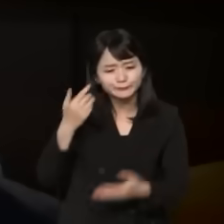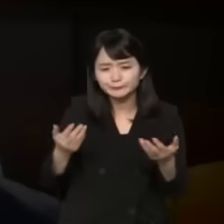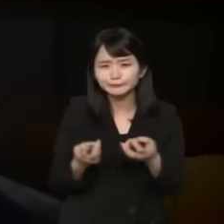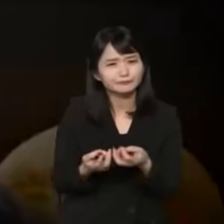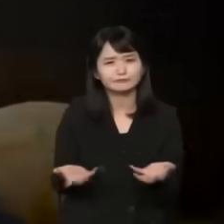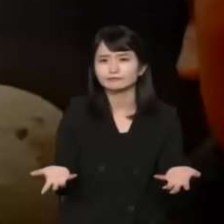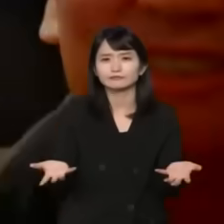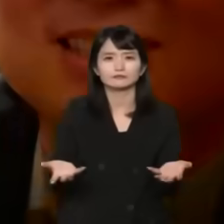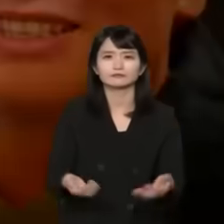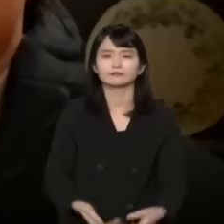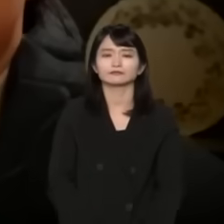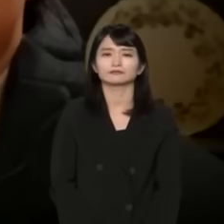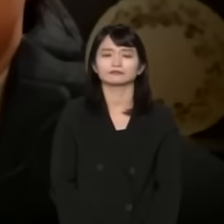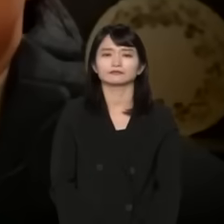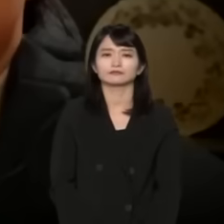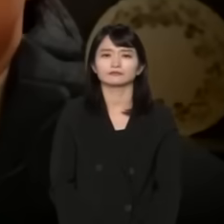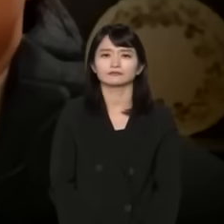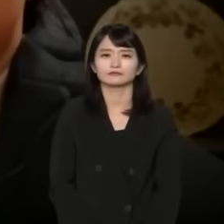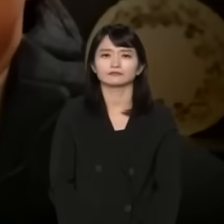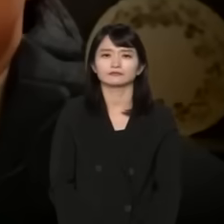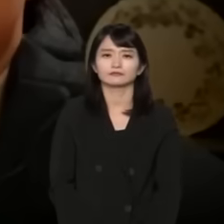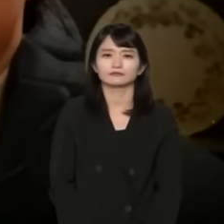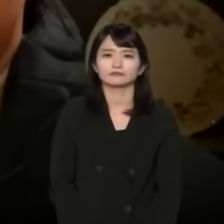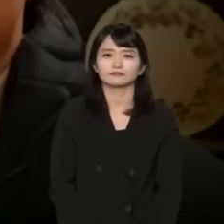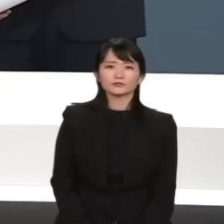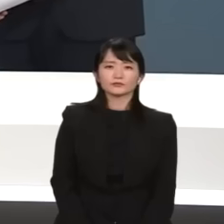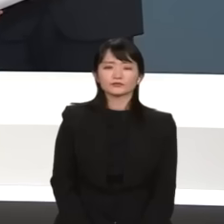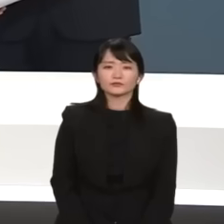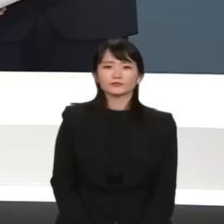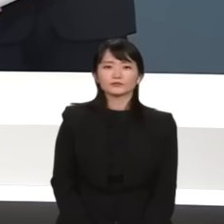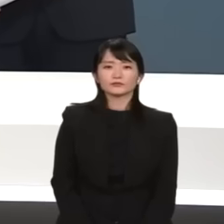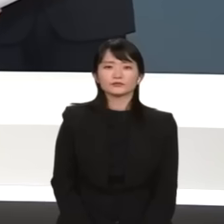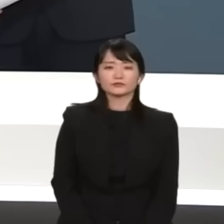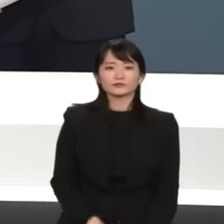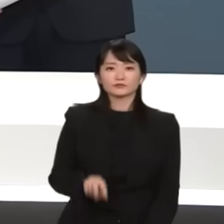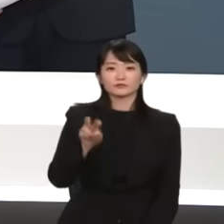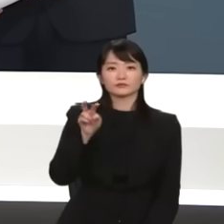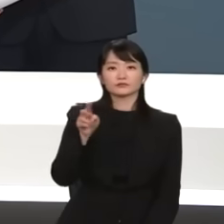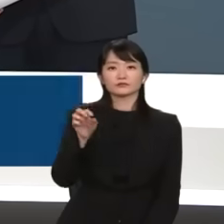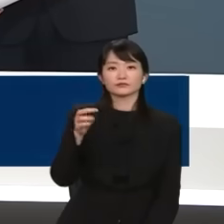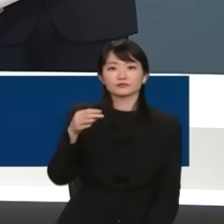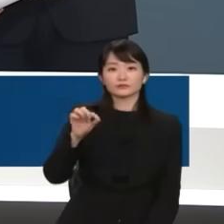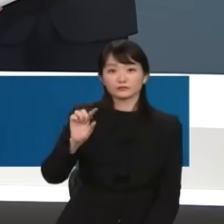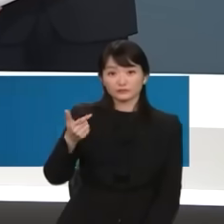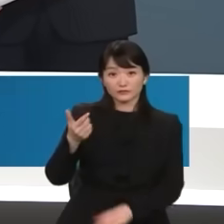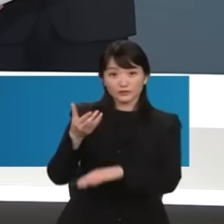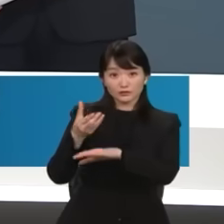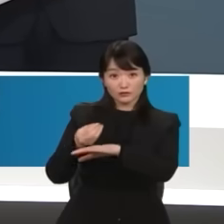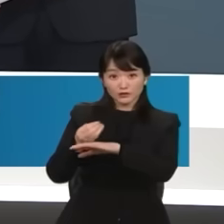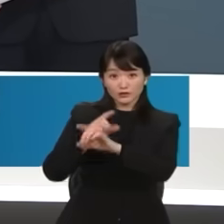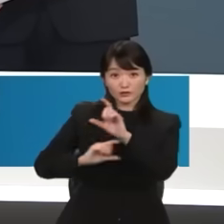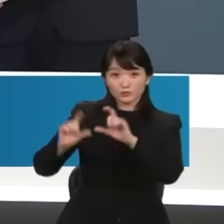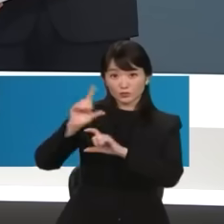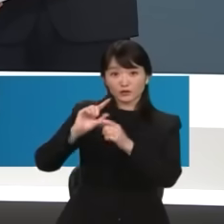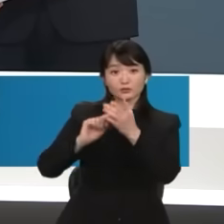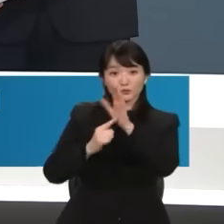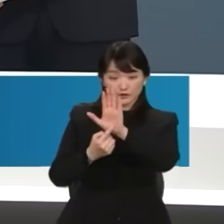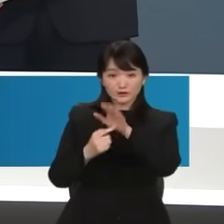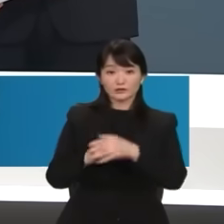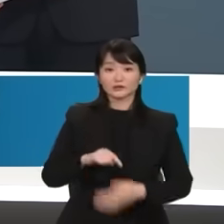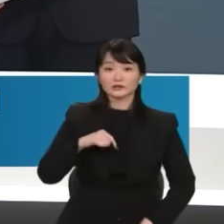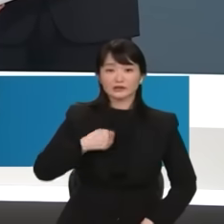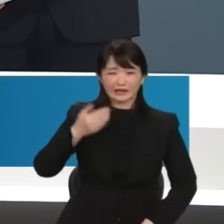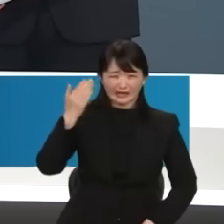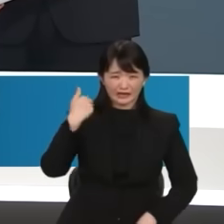없습니다. JTBC 이한길입니다. 이런 가운데 명태균 씨의 녹취가 추가로 공개됐습니다. 자신이